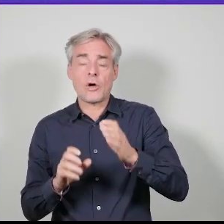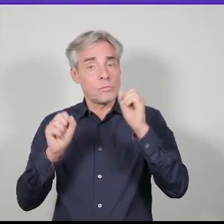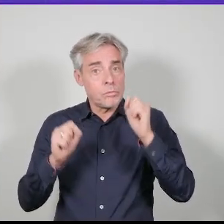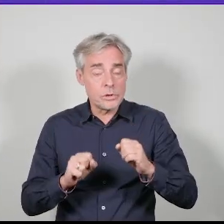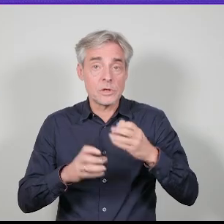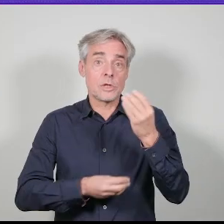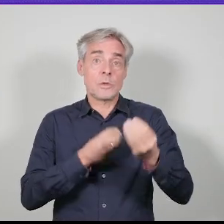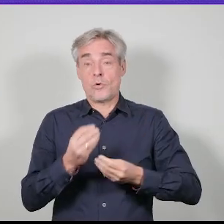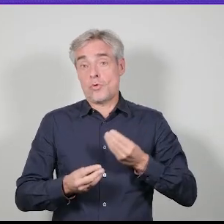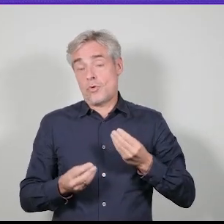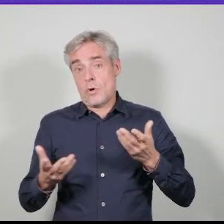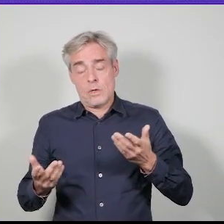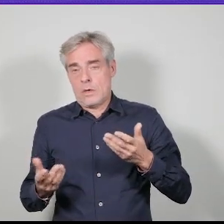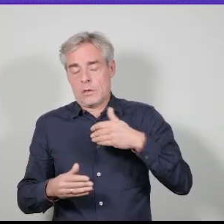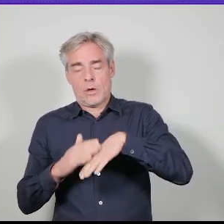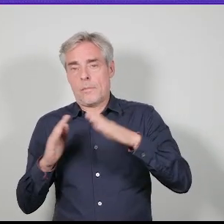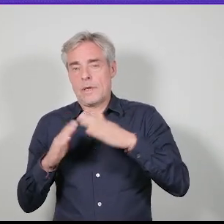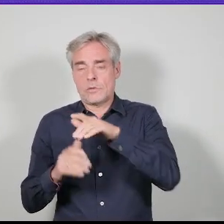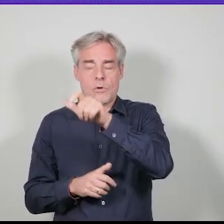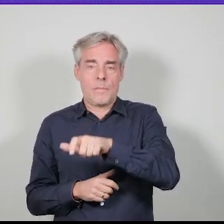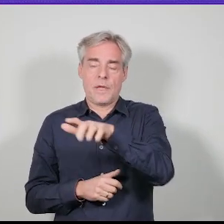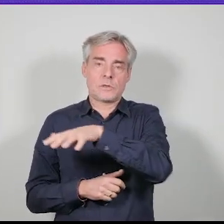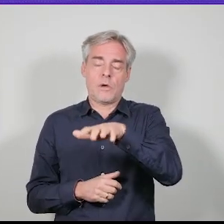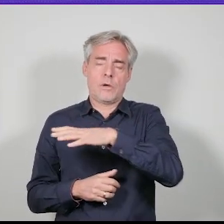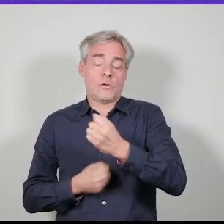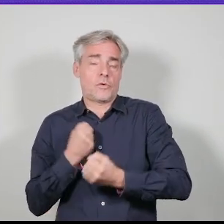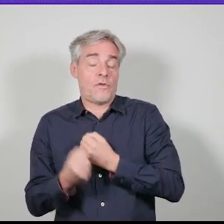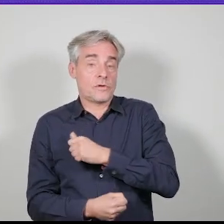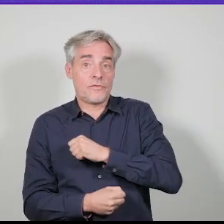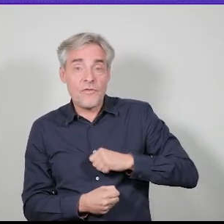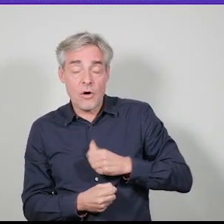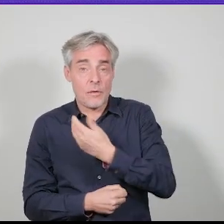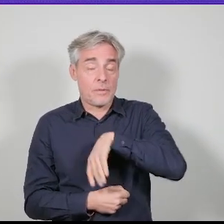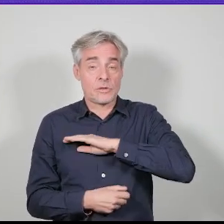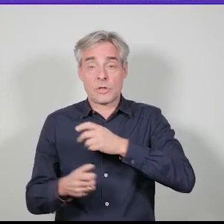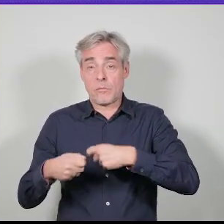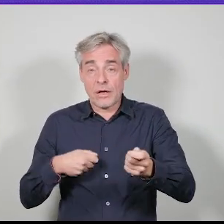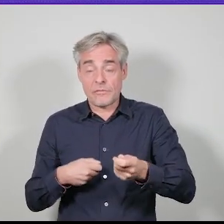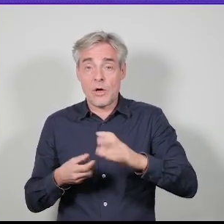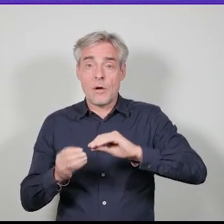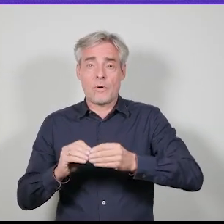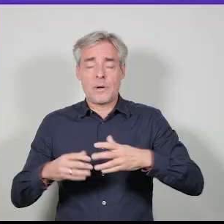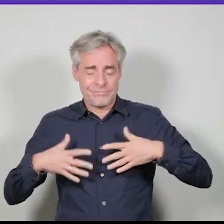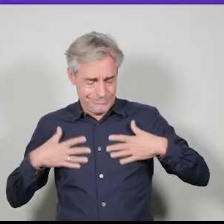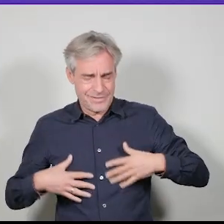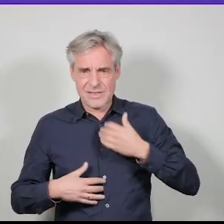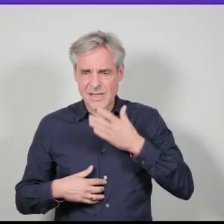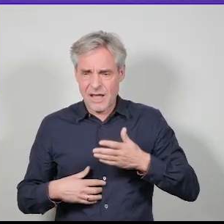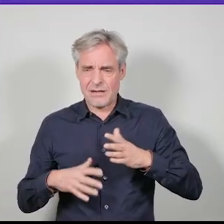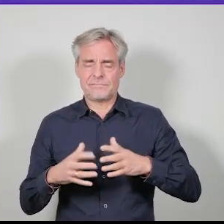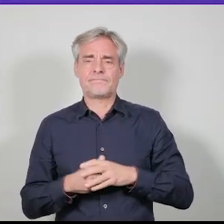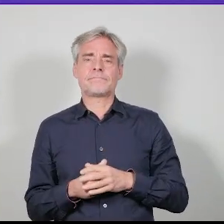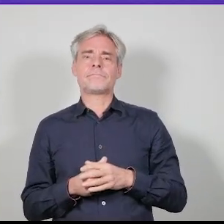où de toute évidence les personnes sont mal prises en charge pour des problèmes de propreté, etc.